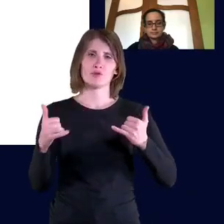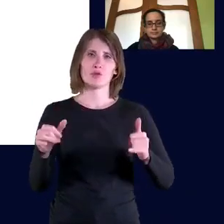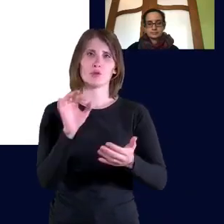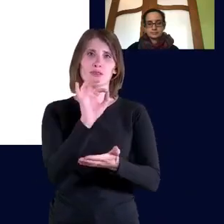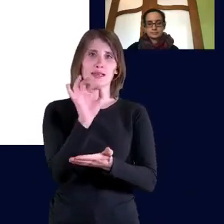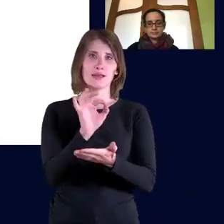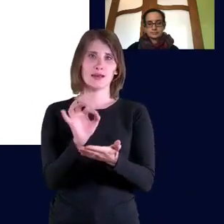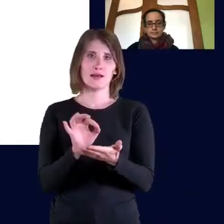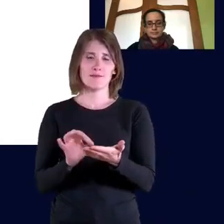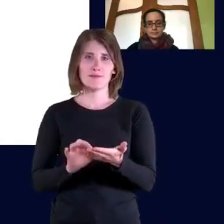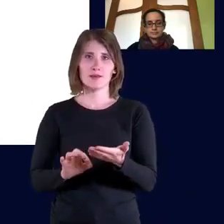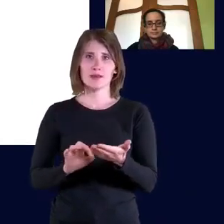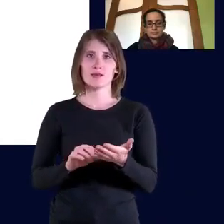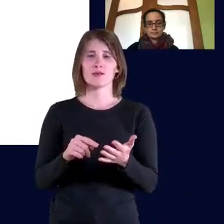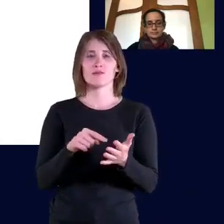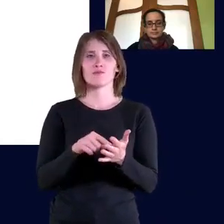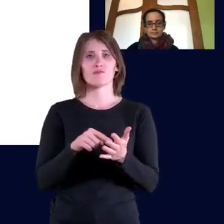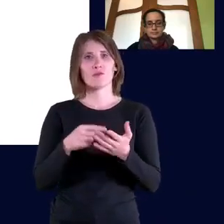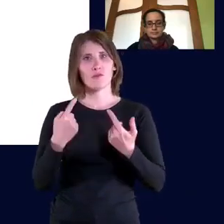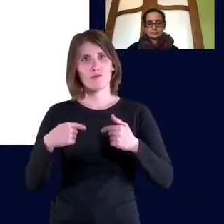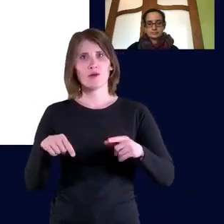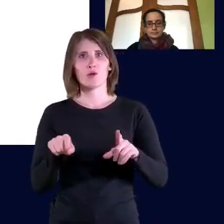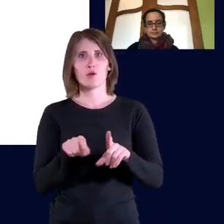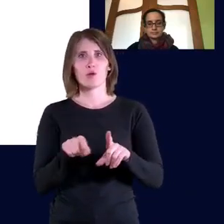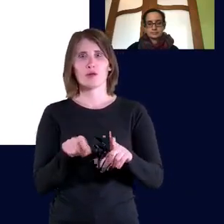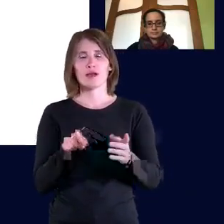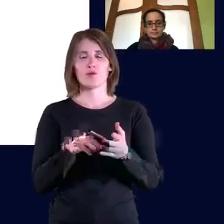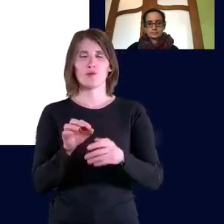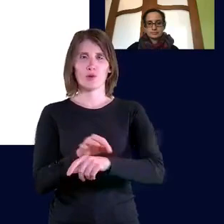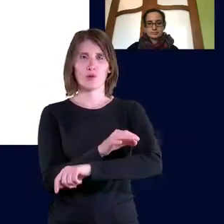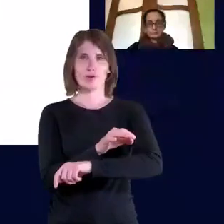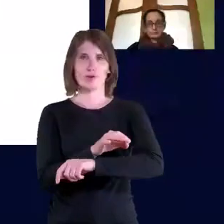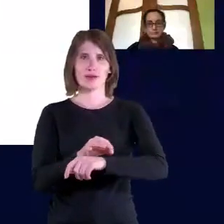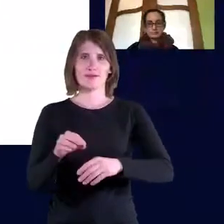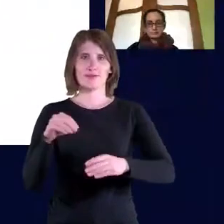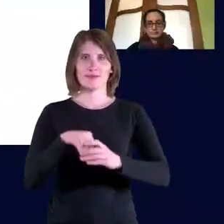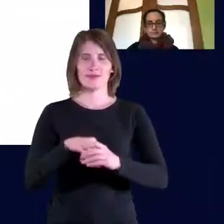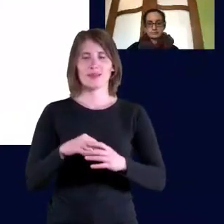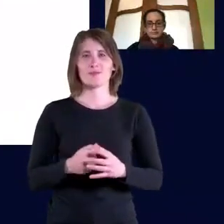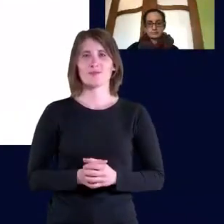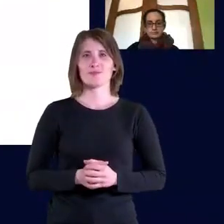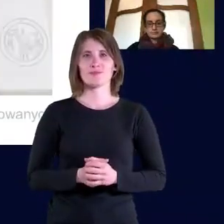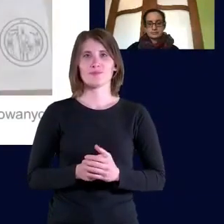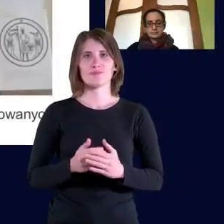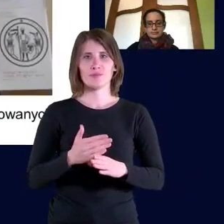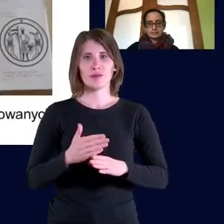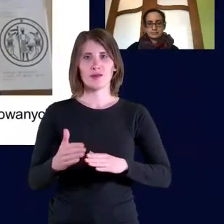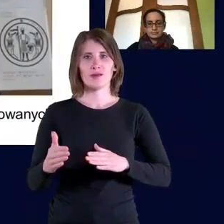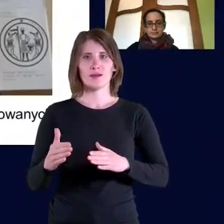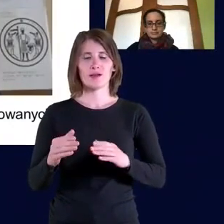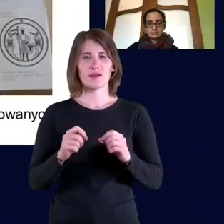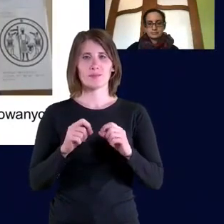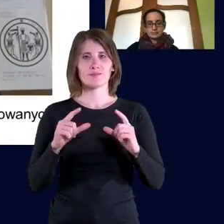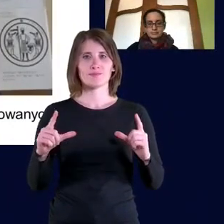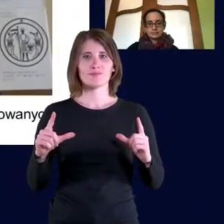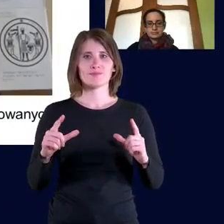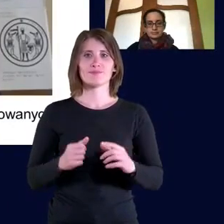tyflografiki które zostały wykonane na potrzeby tego projektu po prostu kolejny slajd